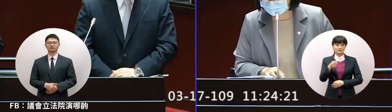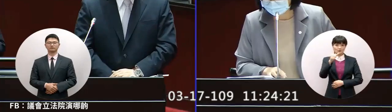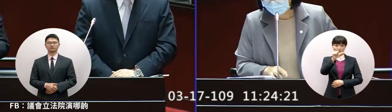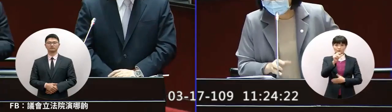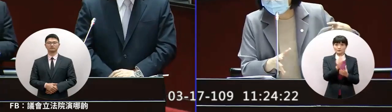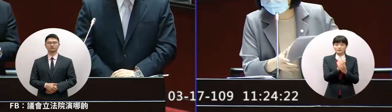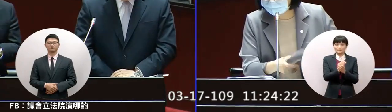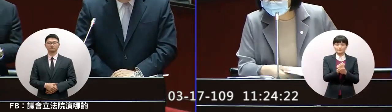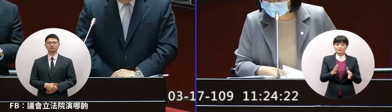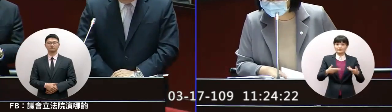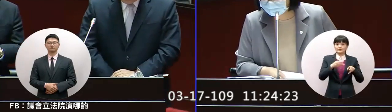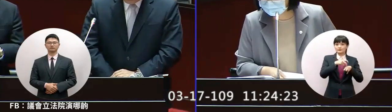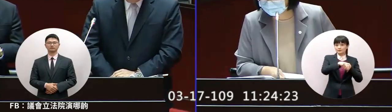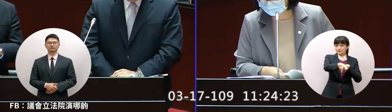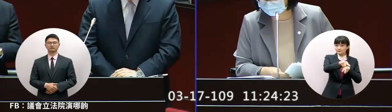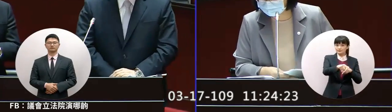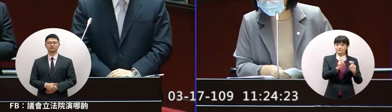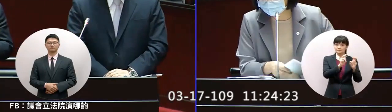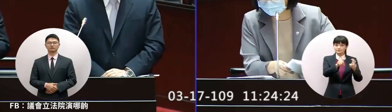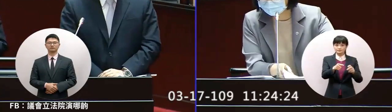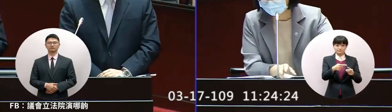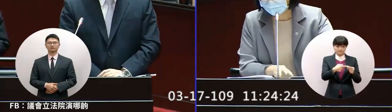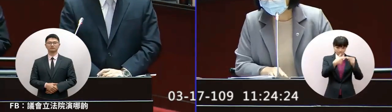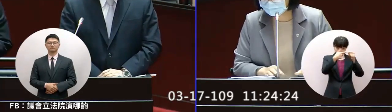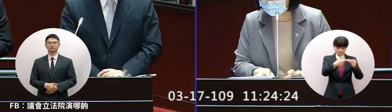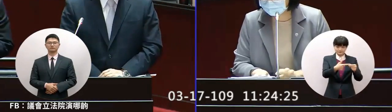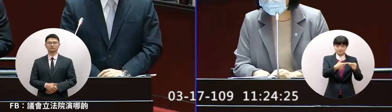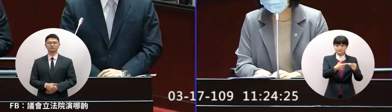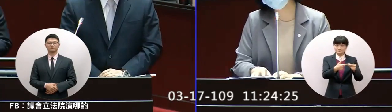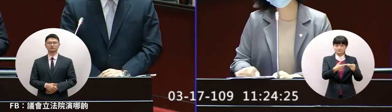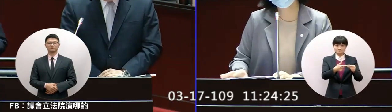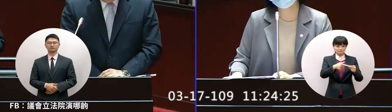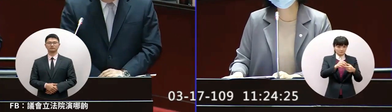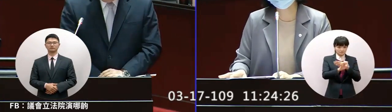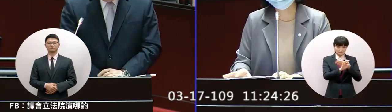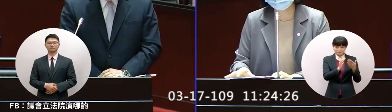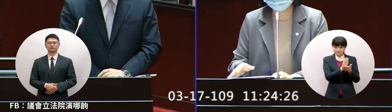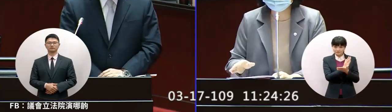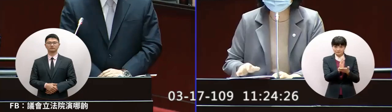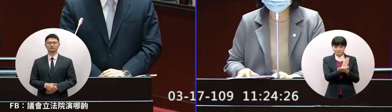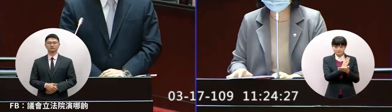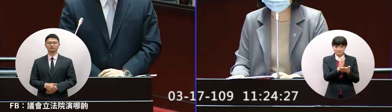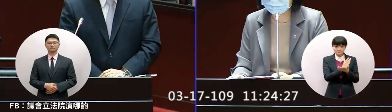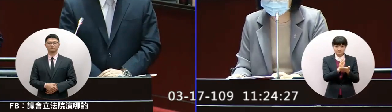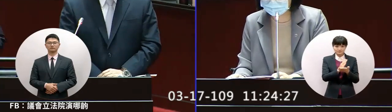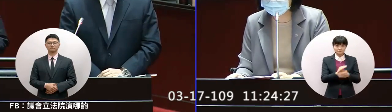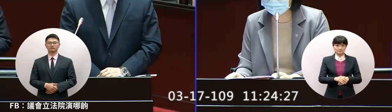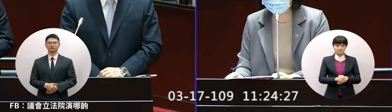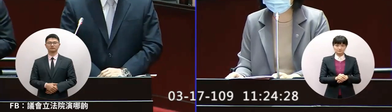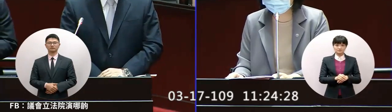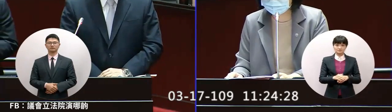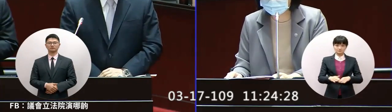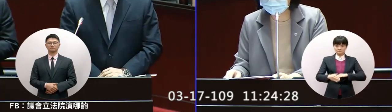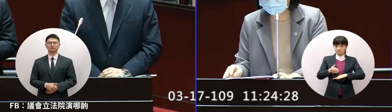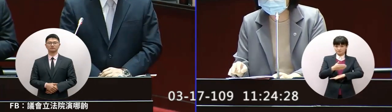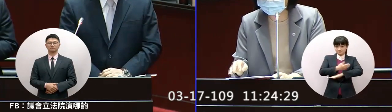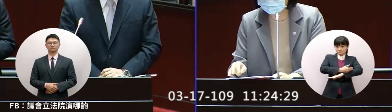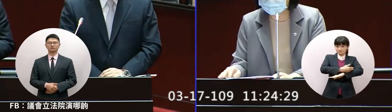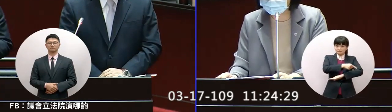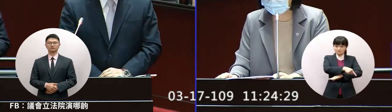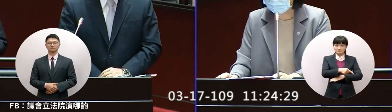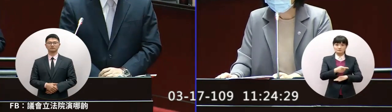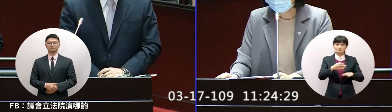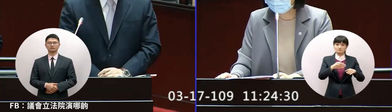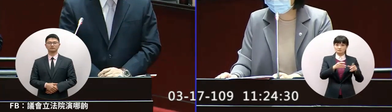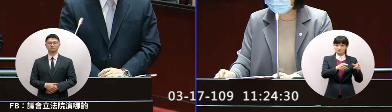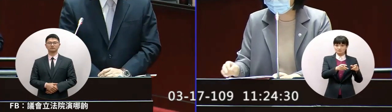捷运呐、啊，在第六次的可行性评估，那就是说我们成州提防那两个车站